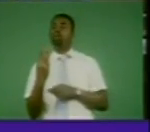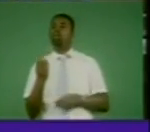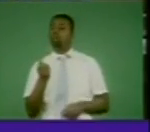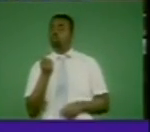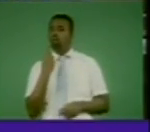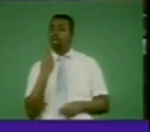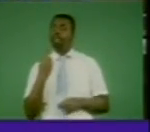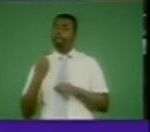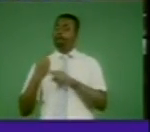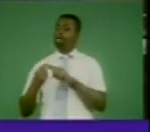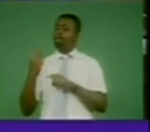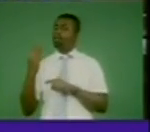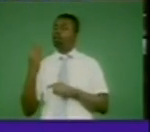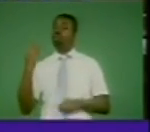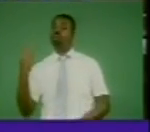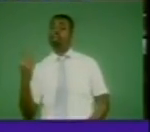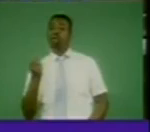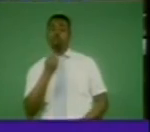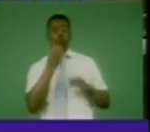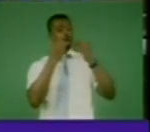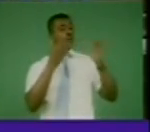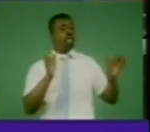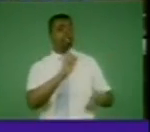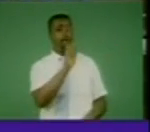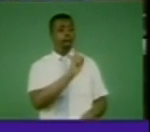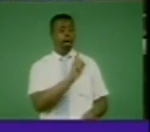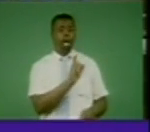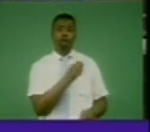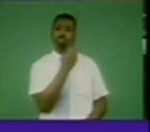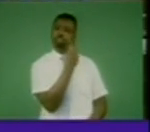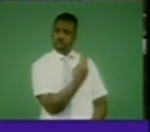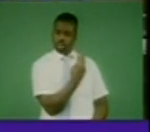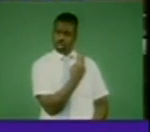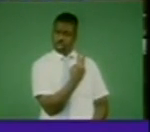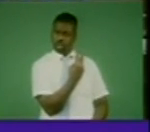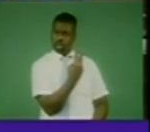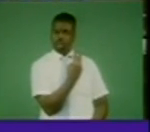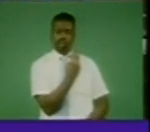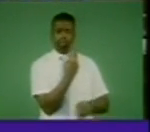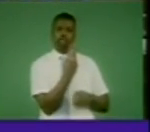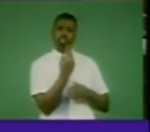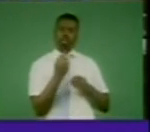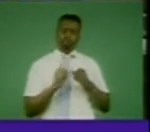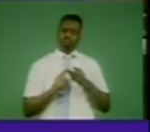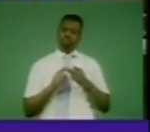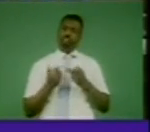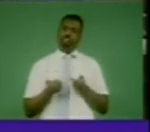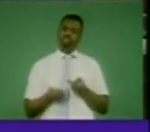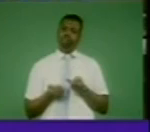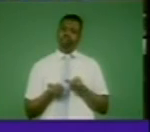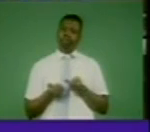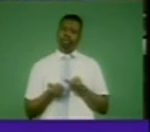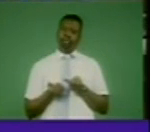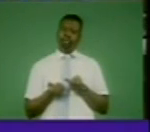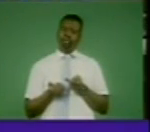302. Kura za wazi hapana ilikuwa ni kura 2 kwenye ibara ya 73. Ibara zote zilizobaki zilikuwa zina kura moja